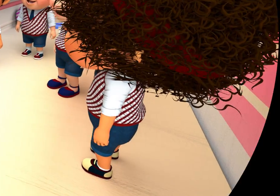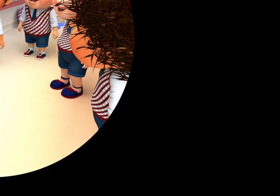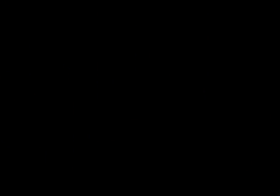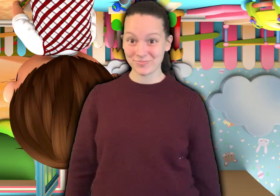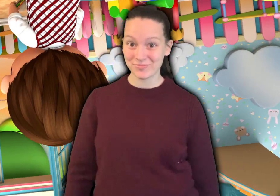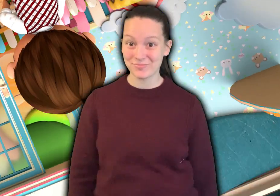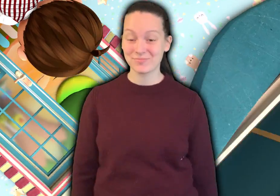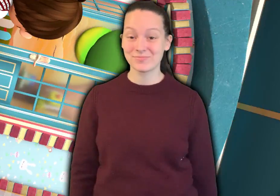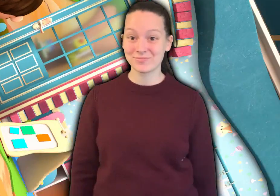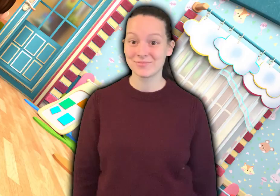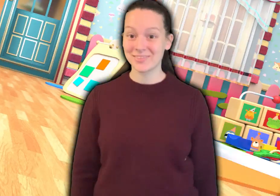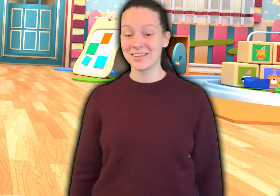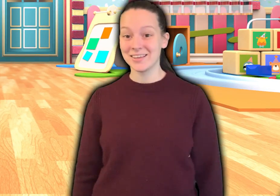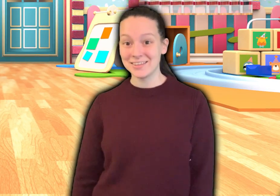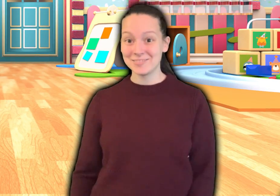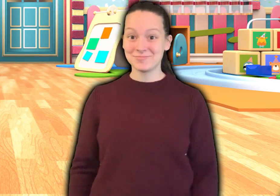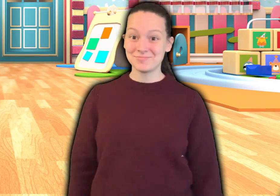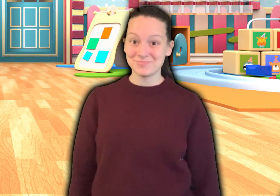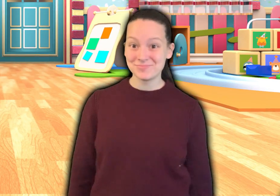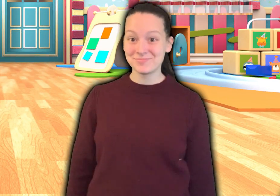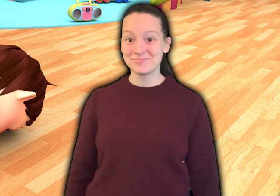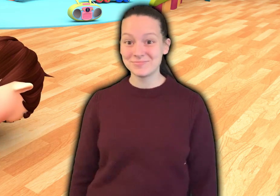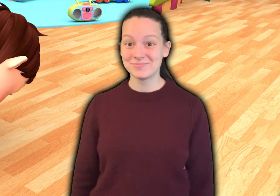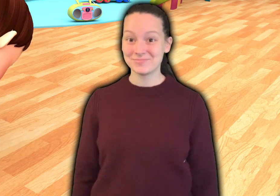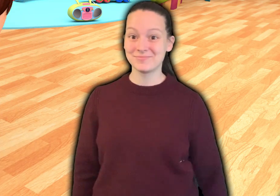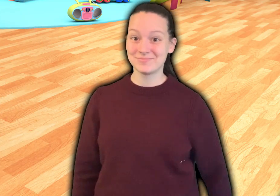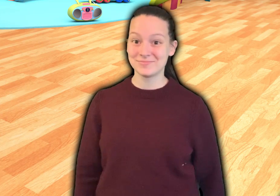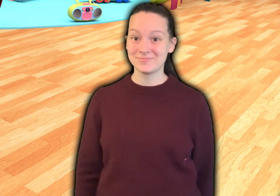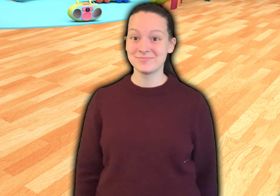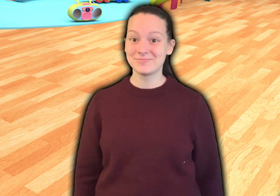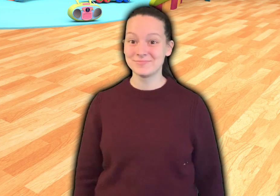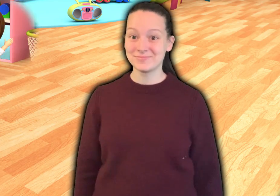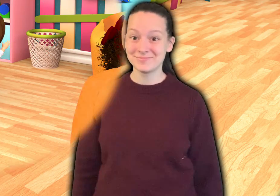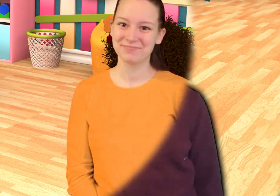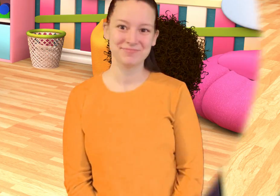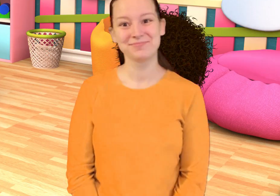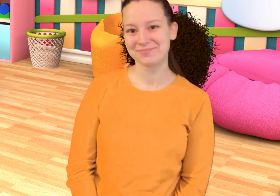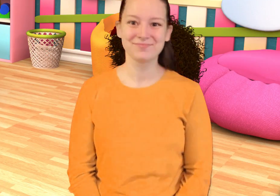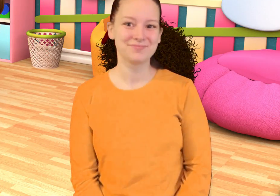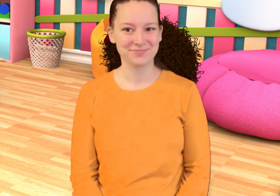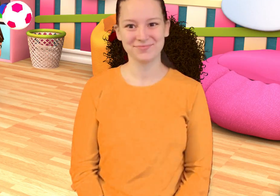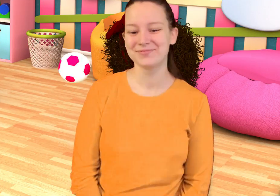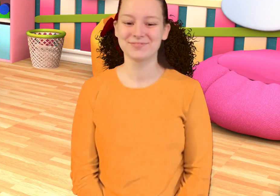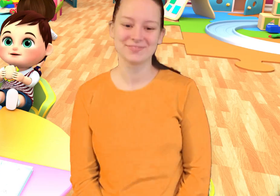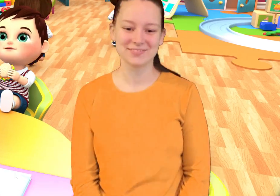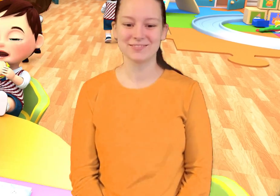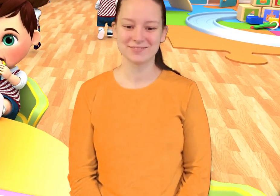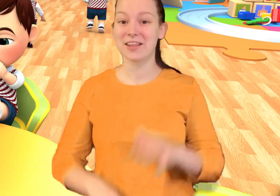end this time we're going to go a little faster are you